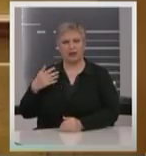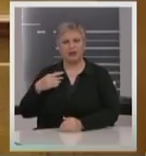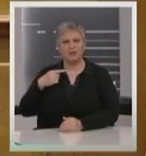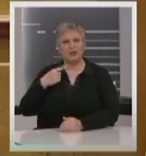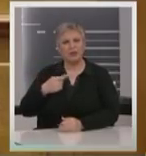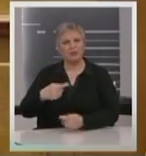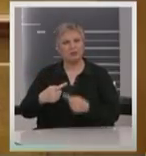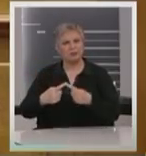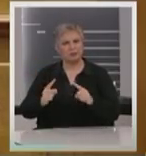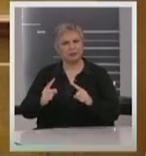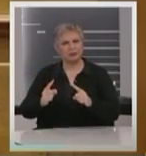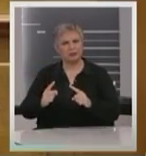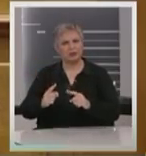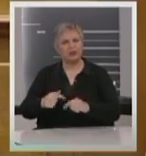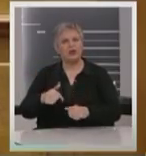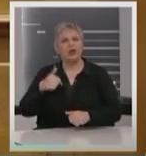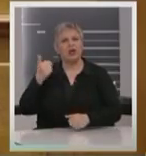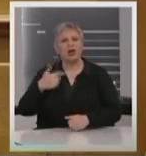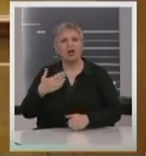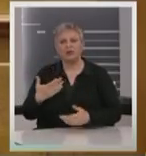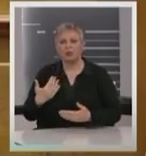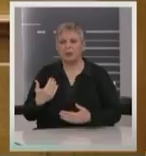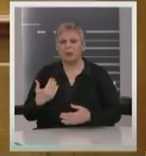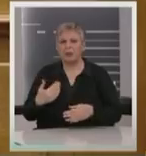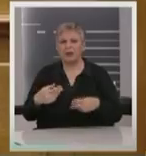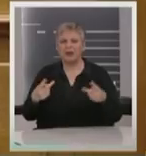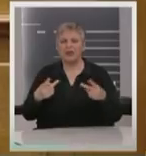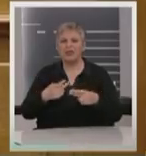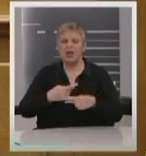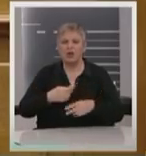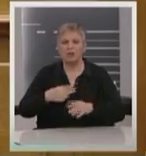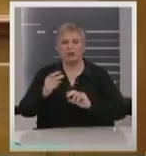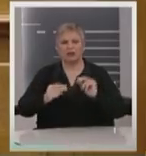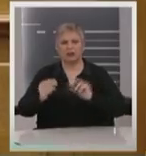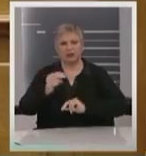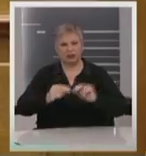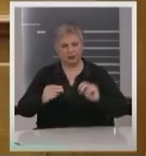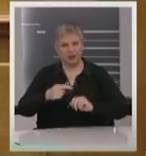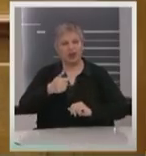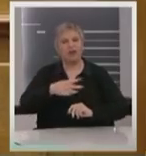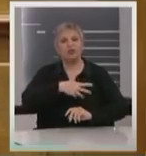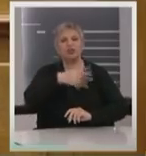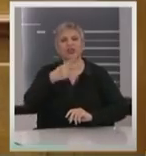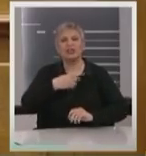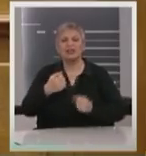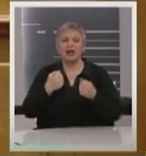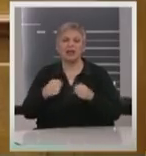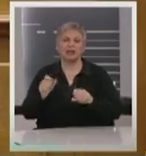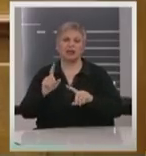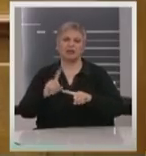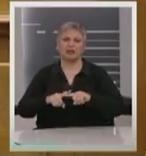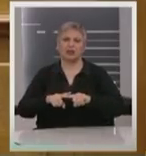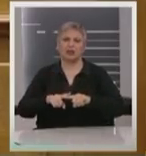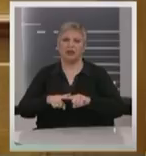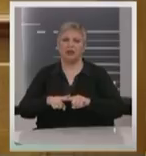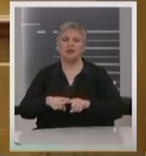και έθιμα διακοπή, οι βουλευτές και τα στελέχη του ΣΥΡΙΖΑ και των ΑΝΕΛ επαναλαμβάνουν μονότονα